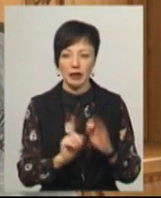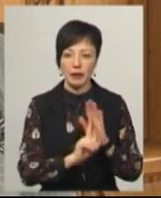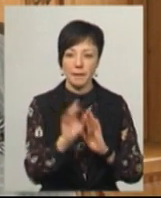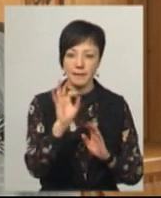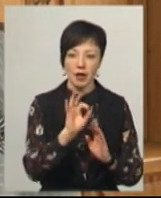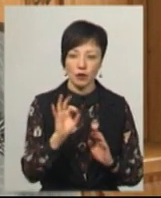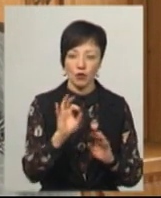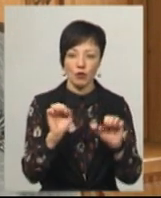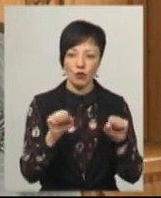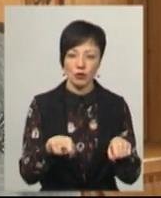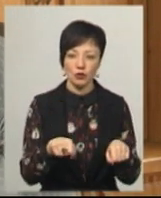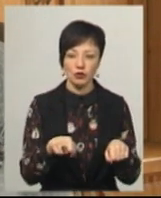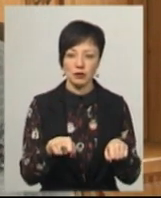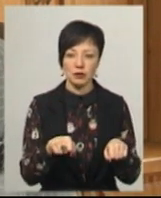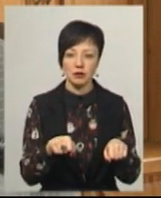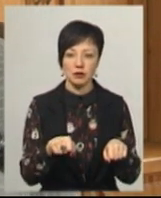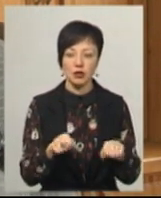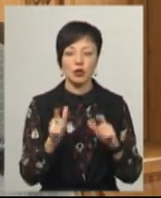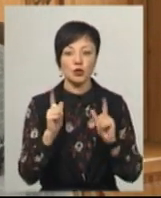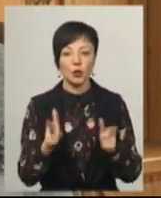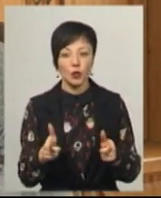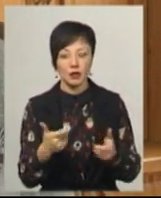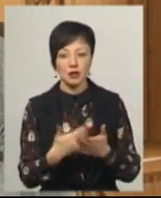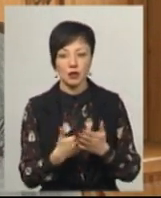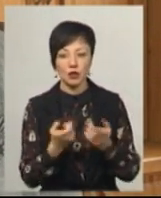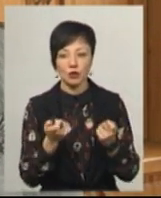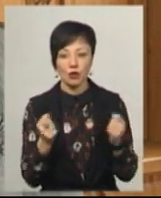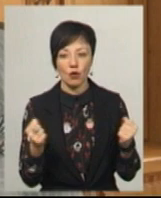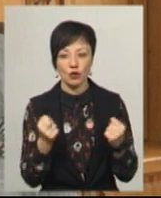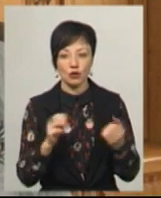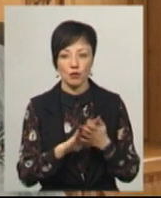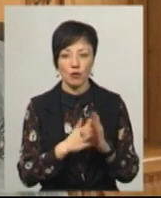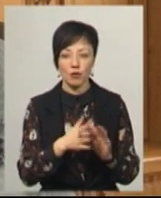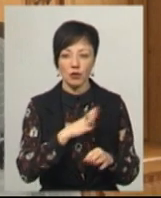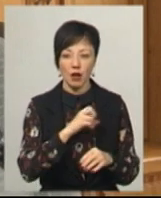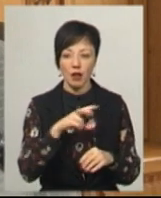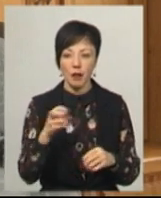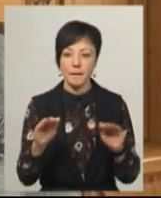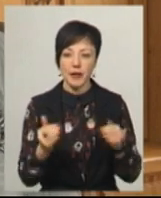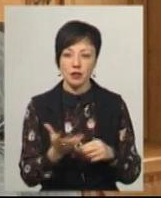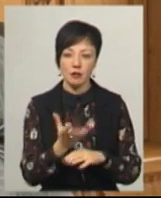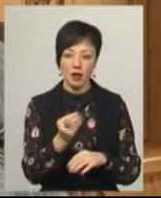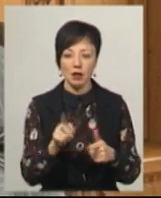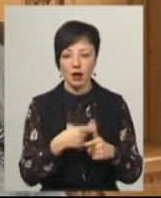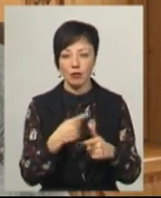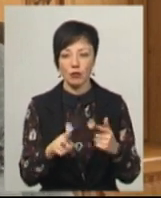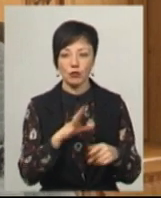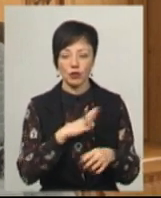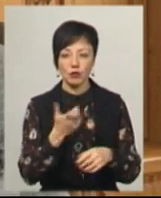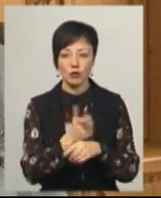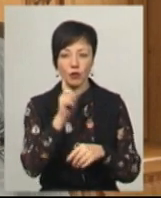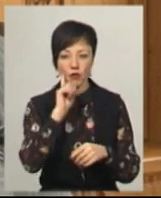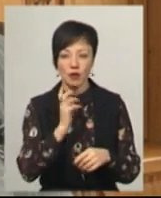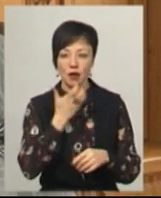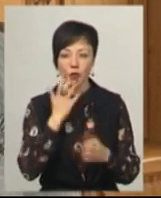вони можуть, чи згодні трошки в холодніших умовах бути, але менше сплачувати, або бути в більш